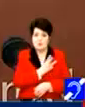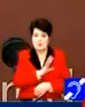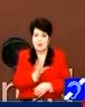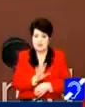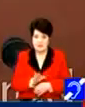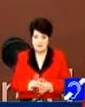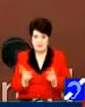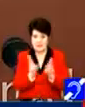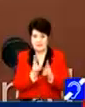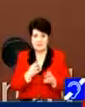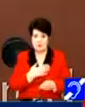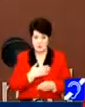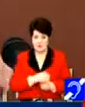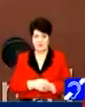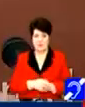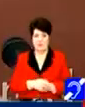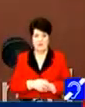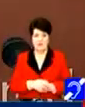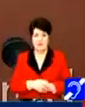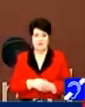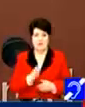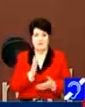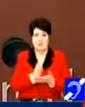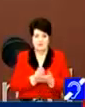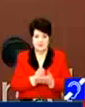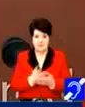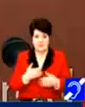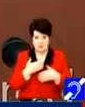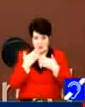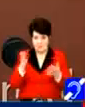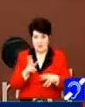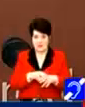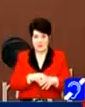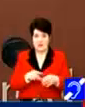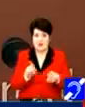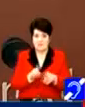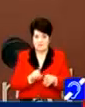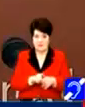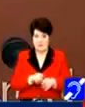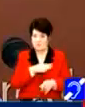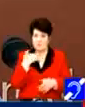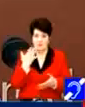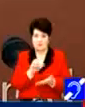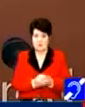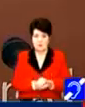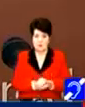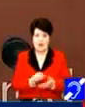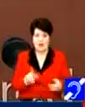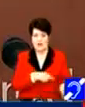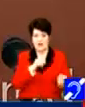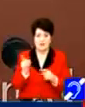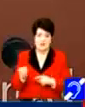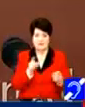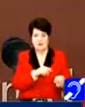se întâlnească cu noi. Inspectoratele de poliție la care noi ne-am adresat, ei la fel nu vor se ocupe, ci readresează